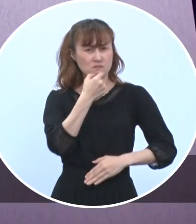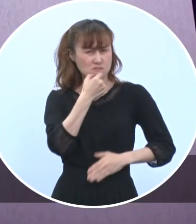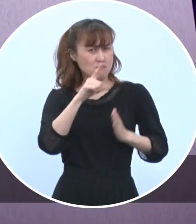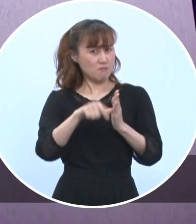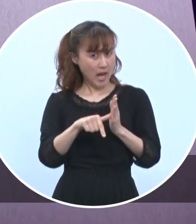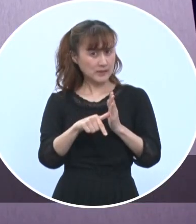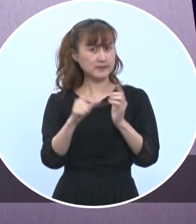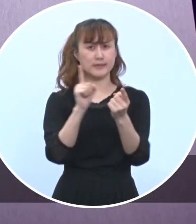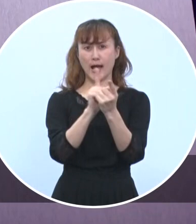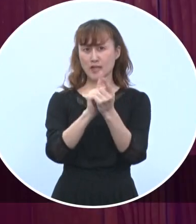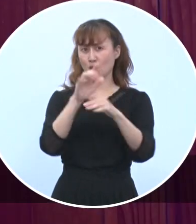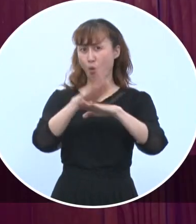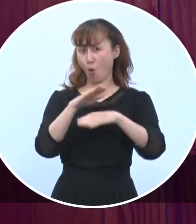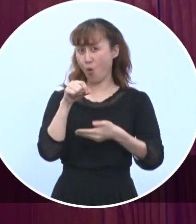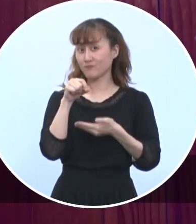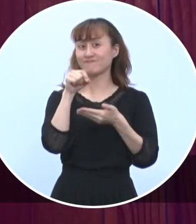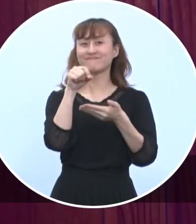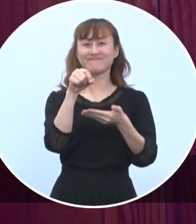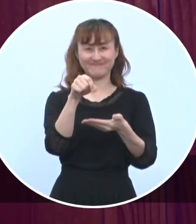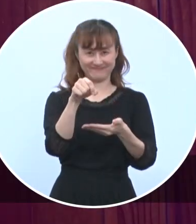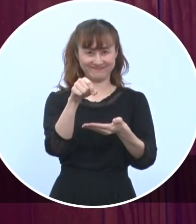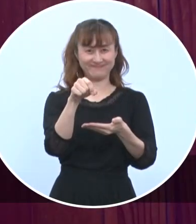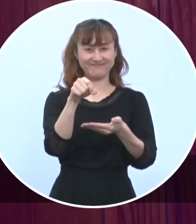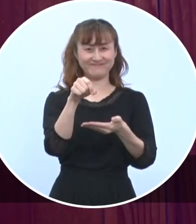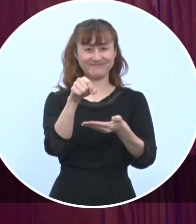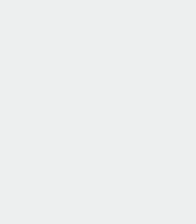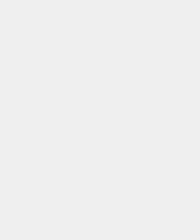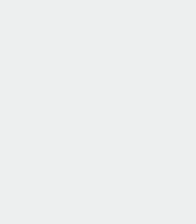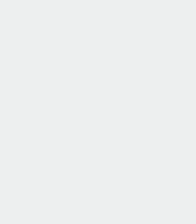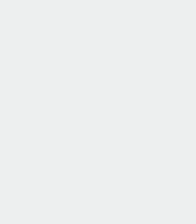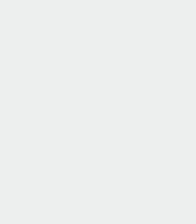の対処法をご紹介します。